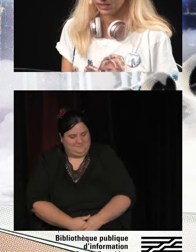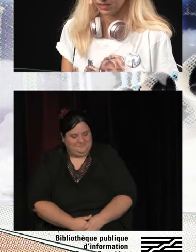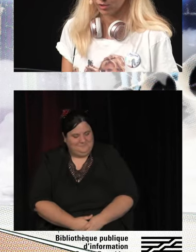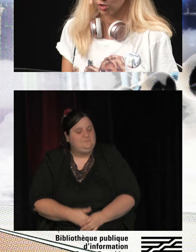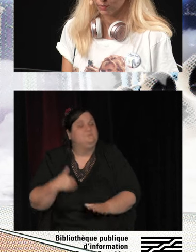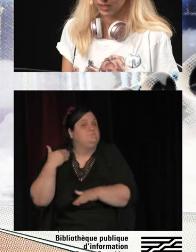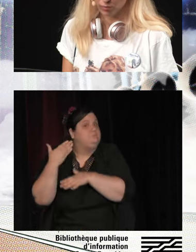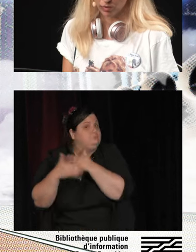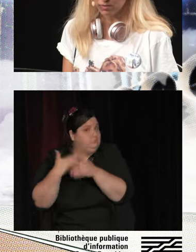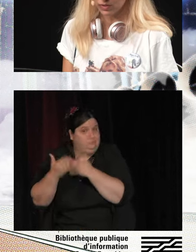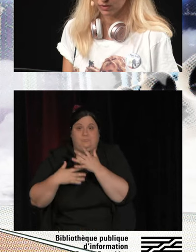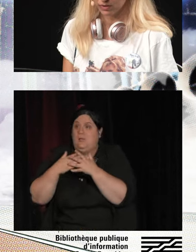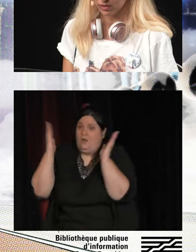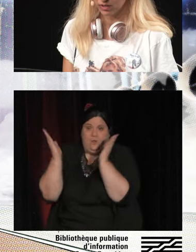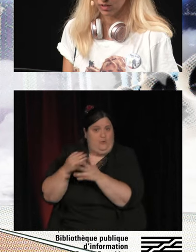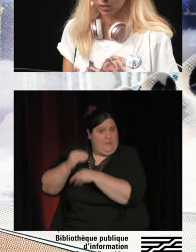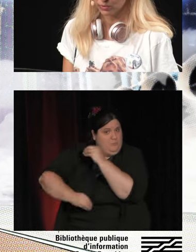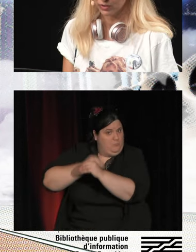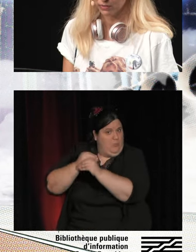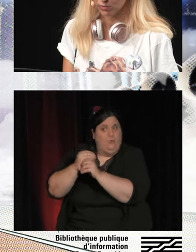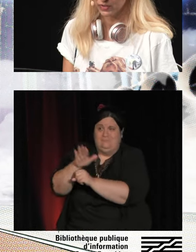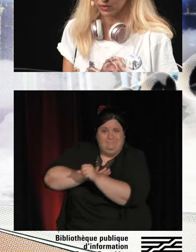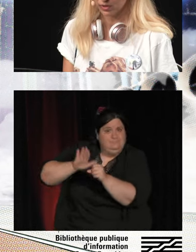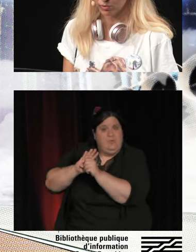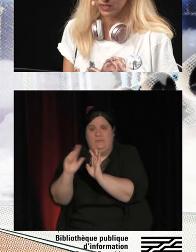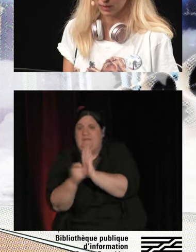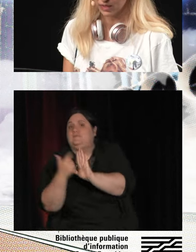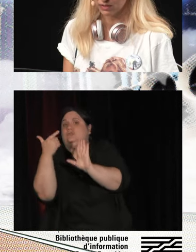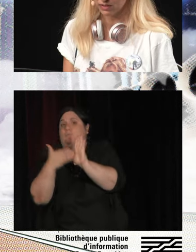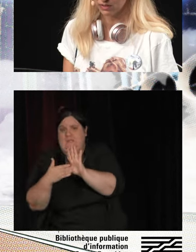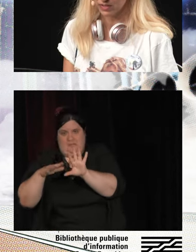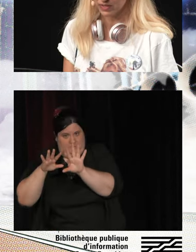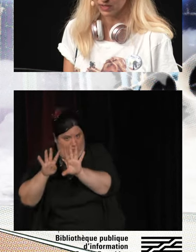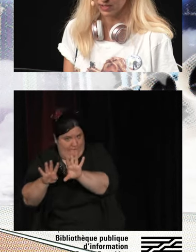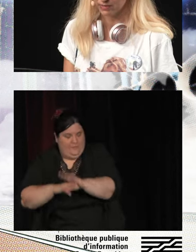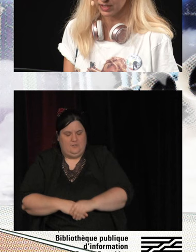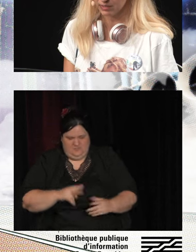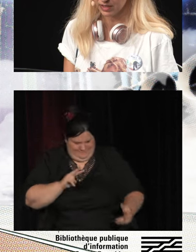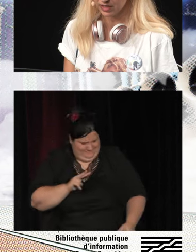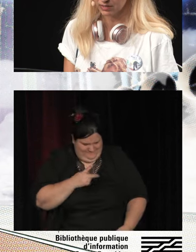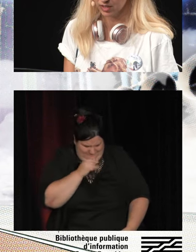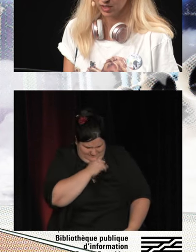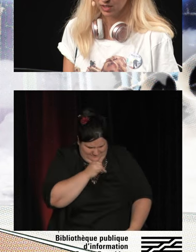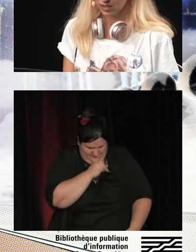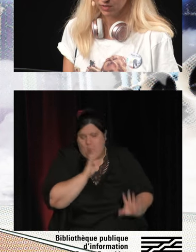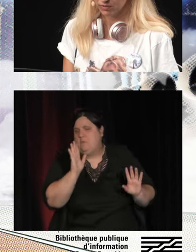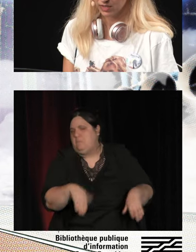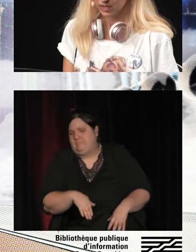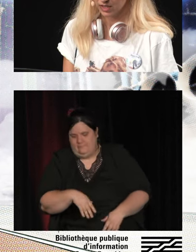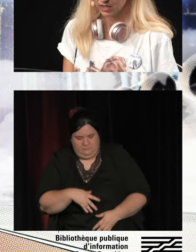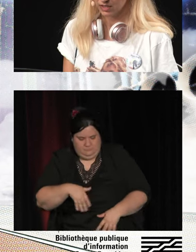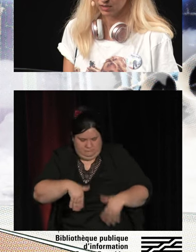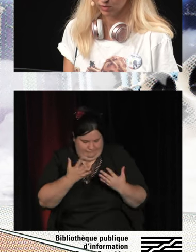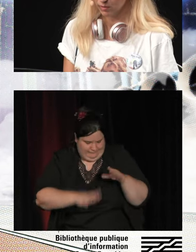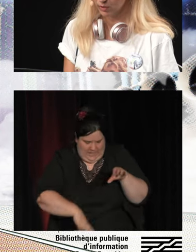Et championnat du monde... En 2009, tout de suite après, c'était pas ça qu'il fallait faire, c'est pas grave. On fait